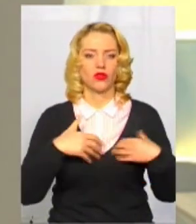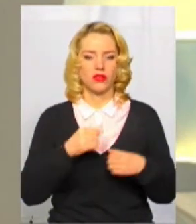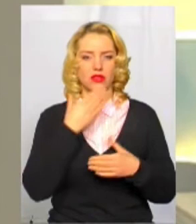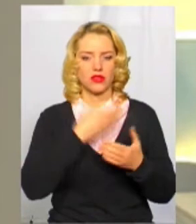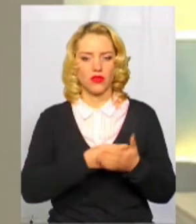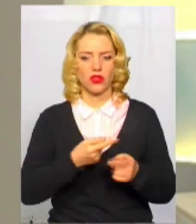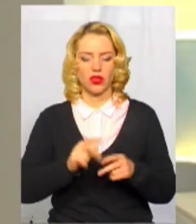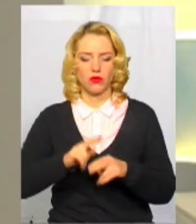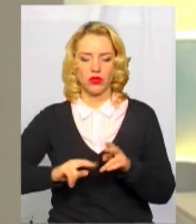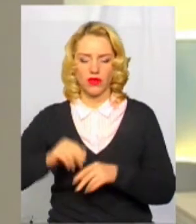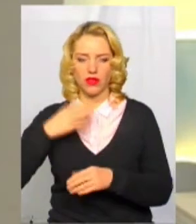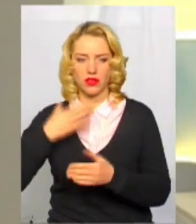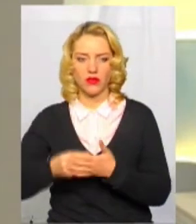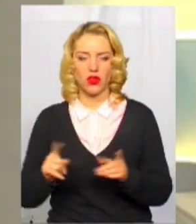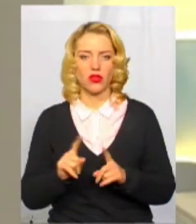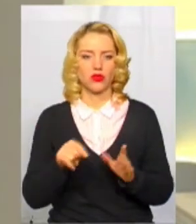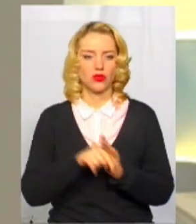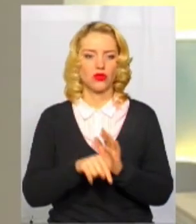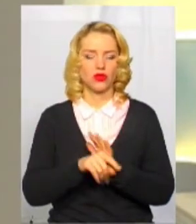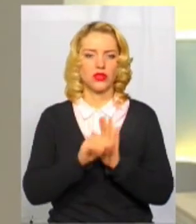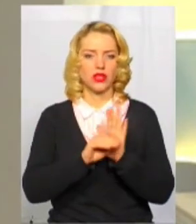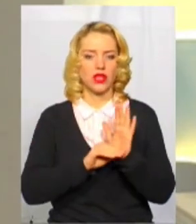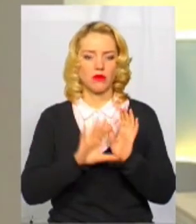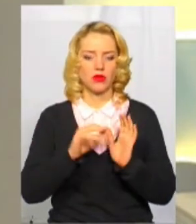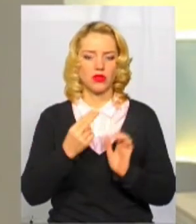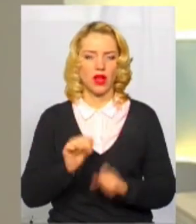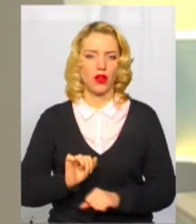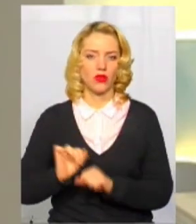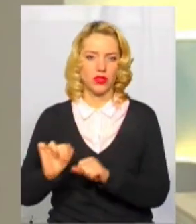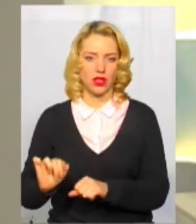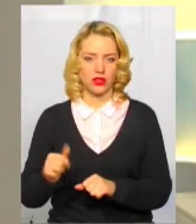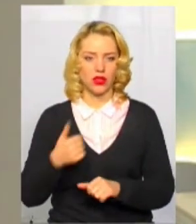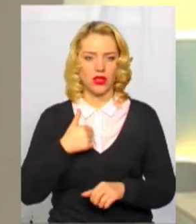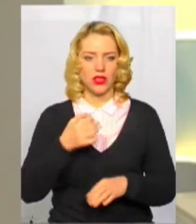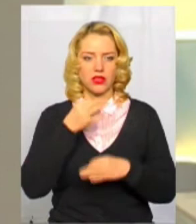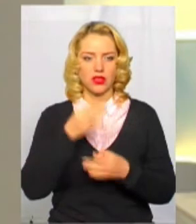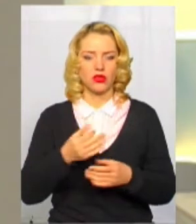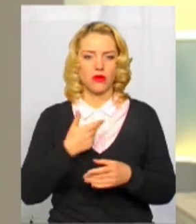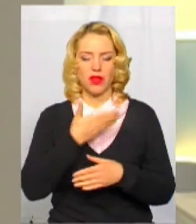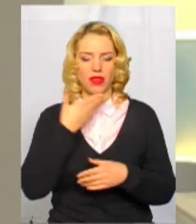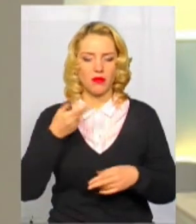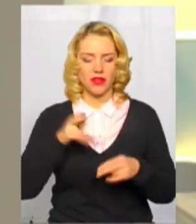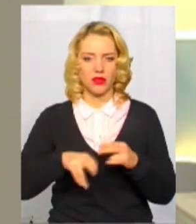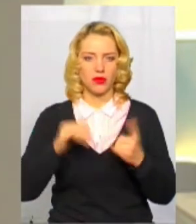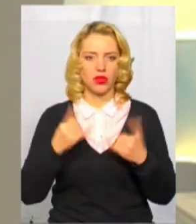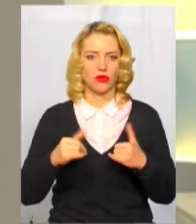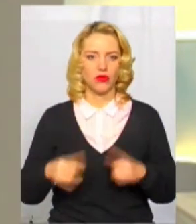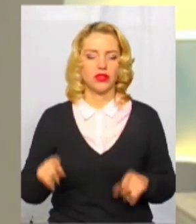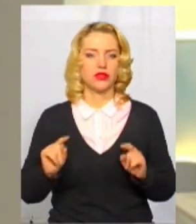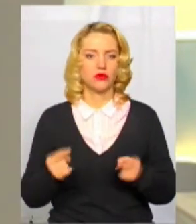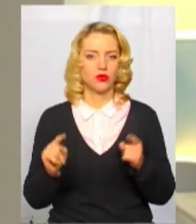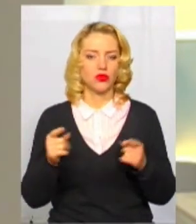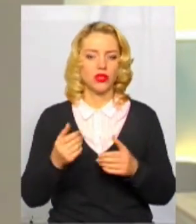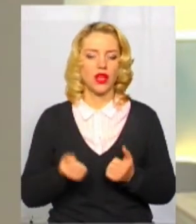своє, будівельники своє. Що стосується системи соціального захисту, я вам скажу, ми не перестаємо дивуватися, тому що